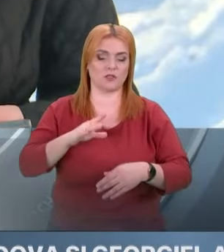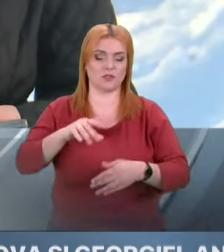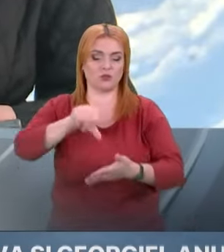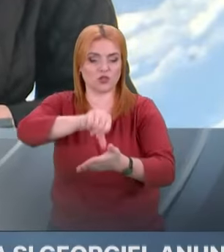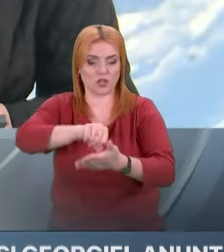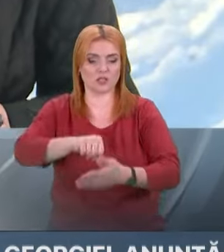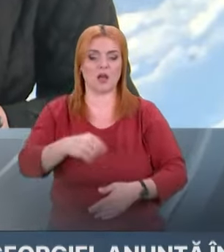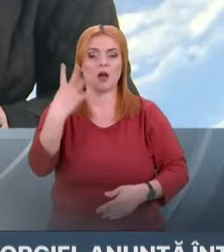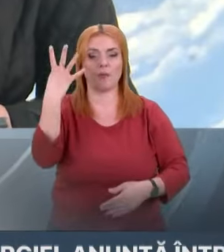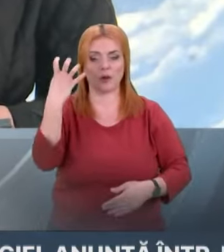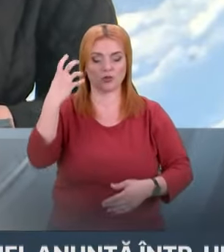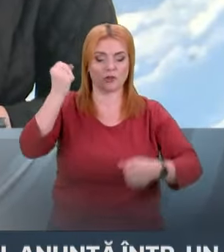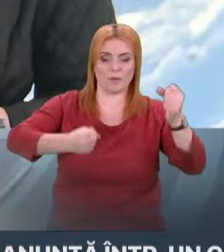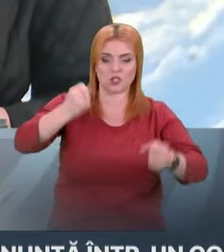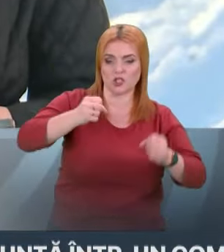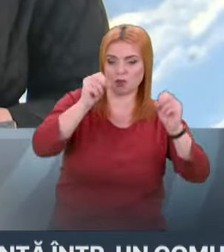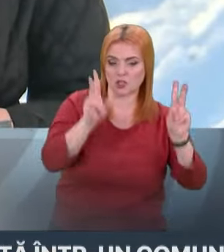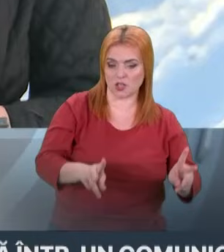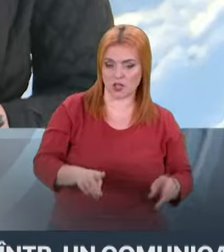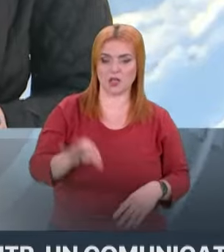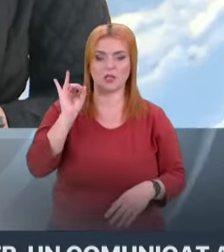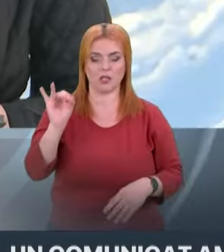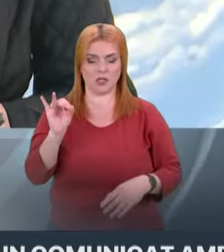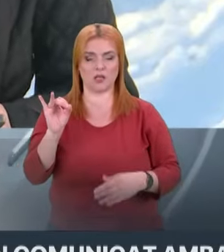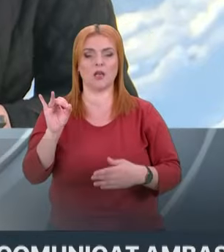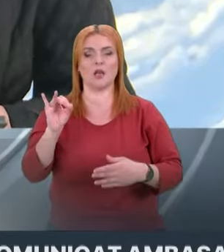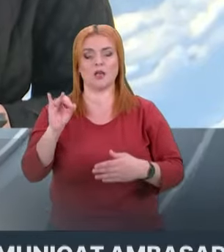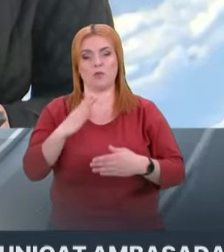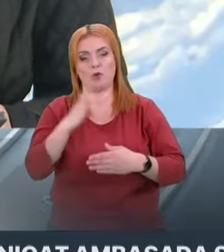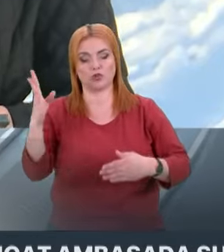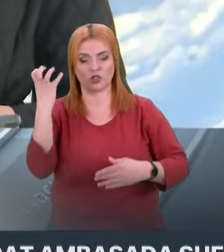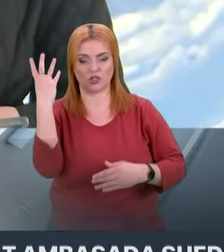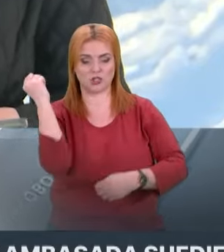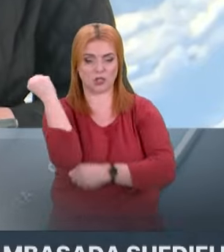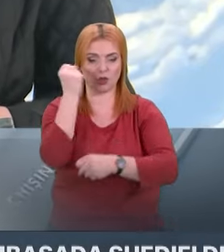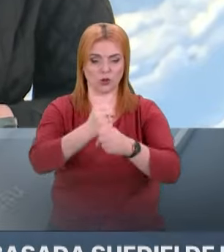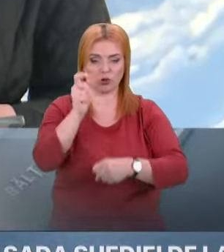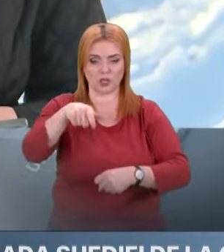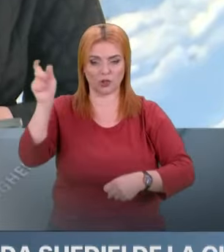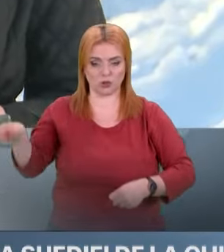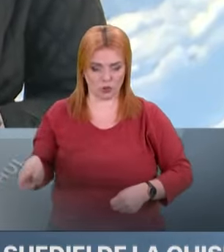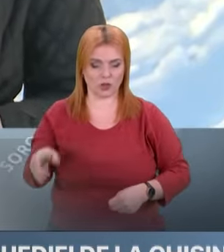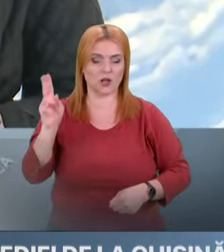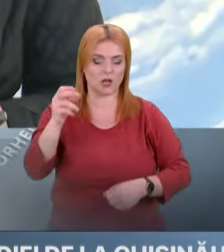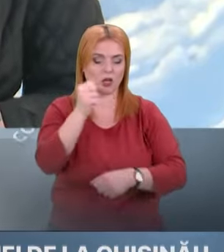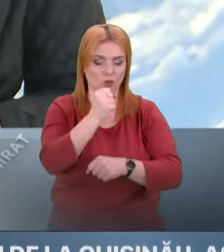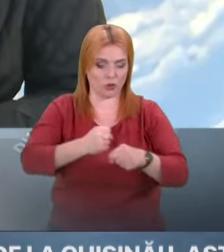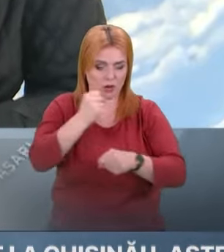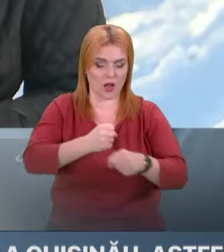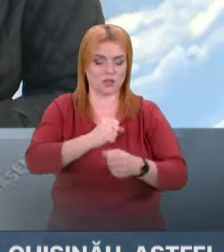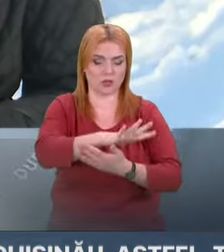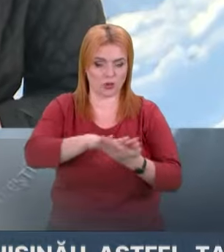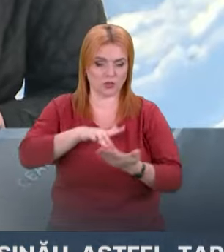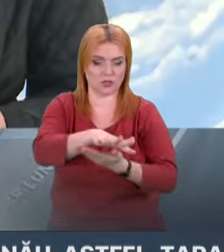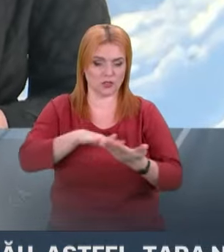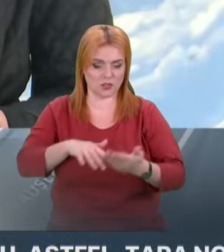de tehnică și în jur de 400 de muncitori de la Administrația de Stat a Drumurilor și au fost împrăștiate în jur de